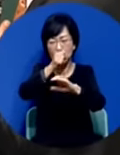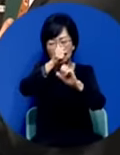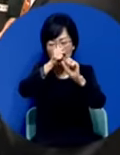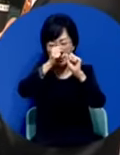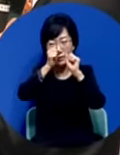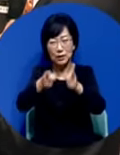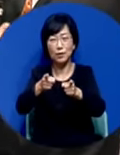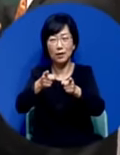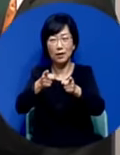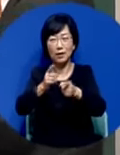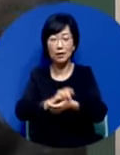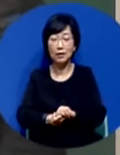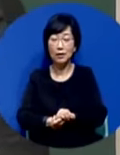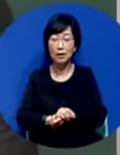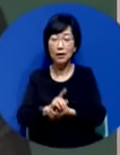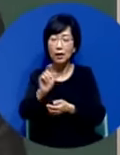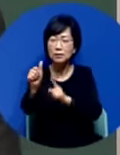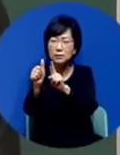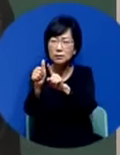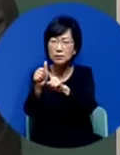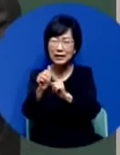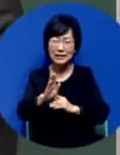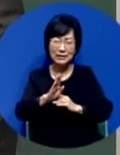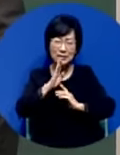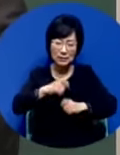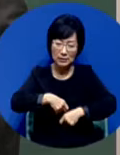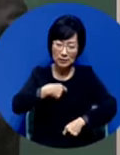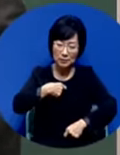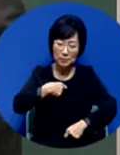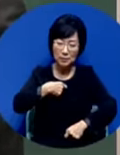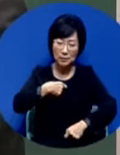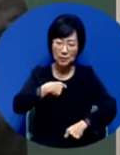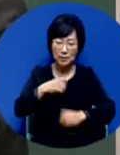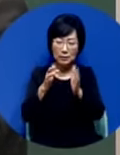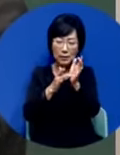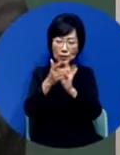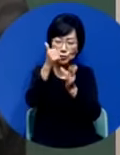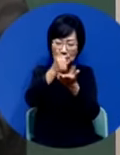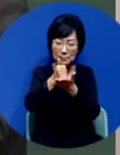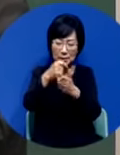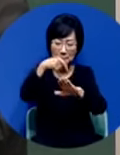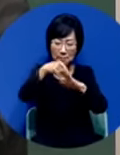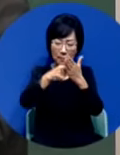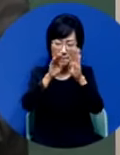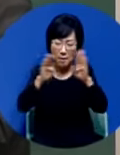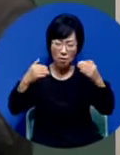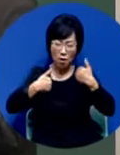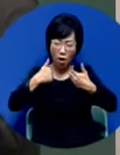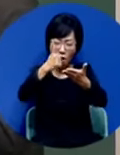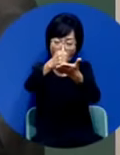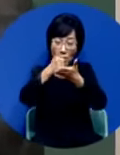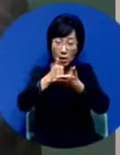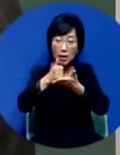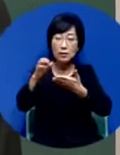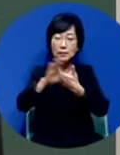这对这个人来讲是人生的第一次机会，也是最后一次机会。 그 친구가 예수님을 정말로 구주로 영접했다면 영원한 기회가 되는 것이.